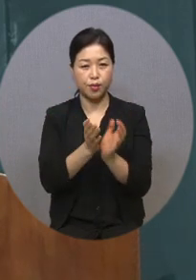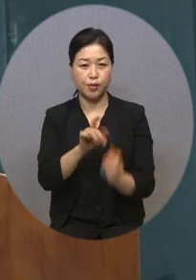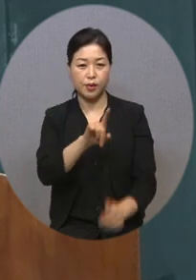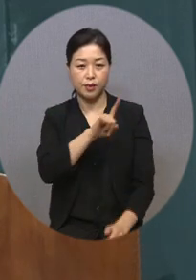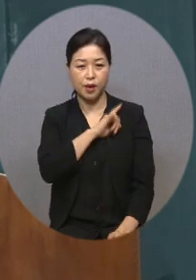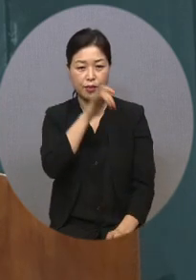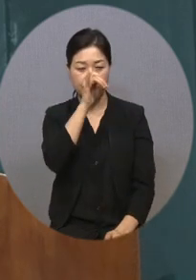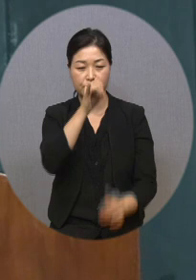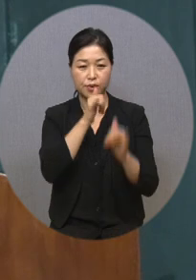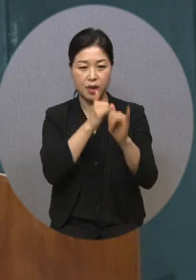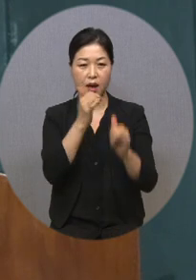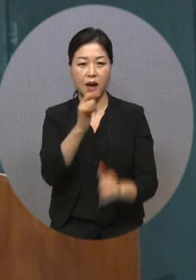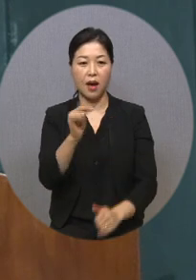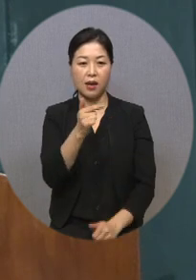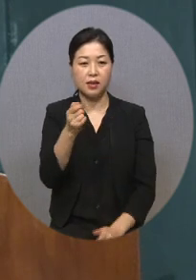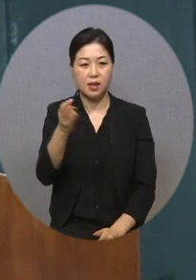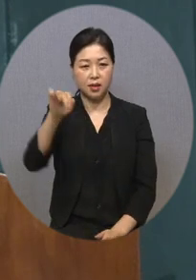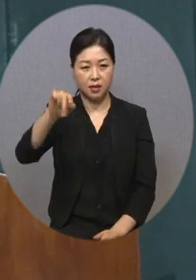학생입니다.